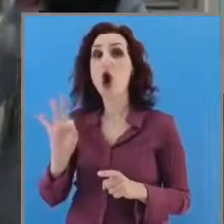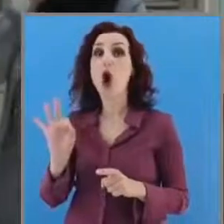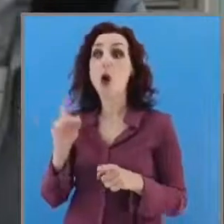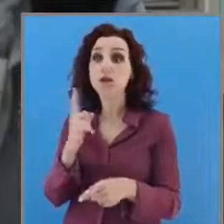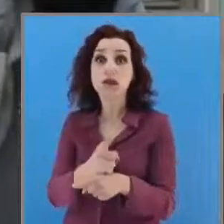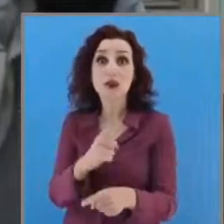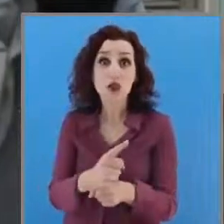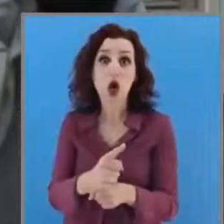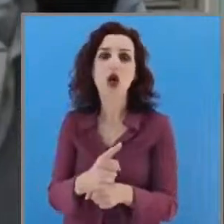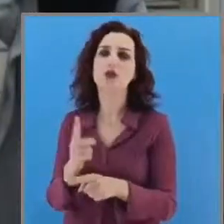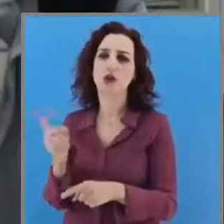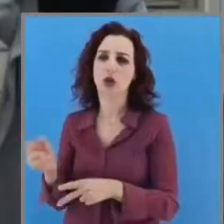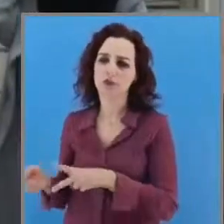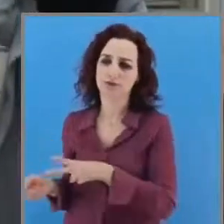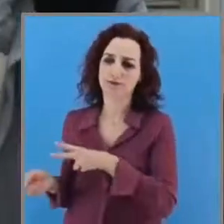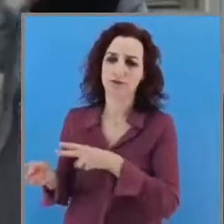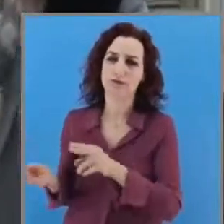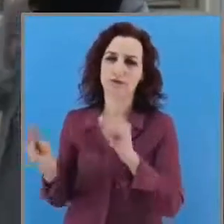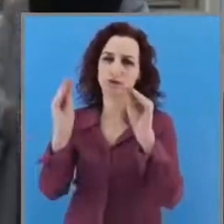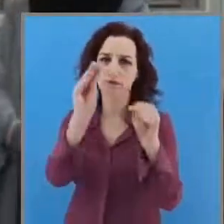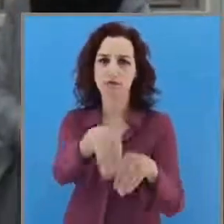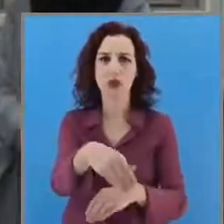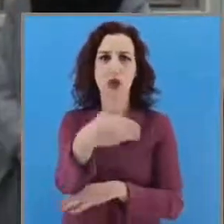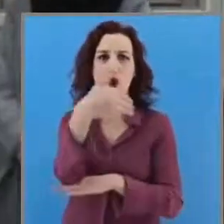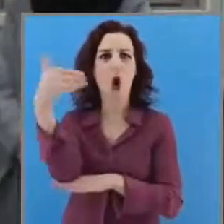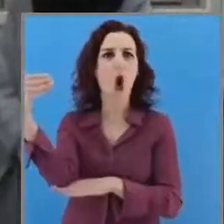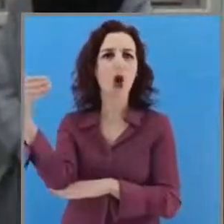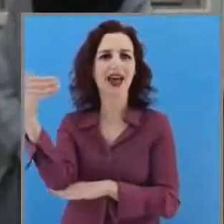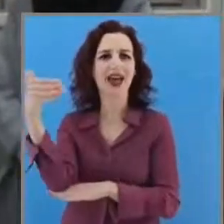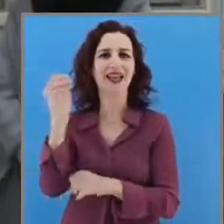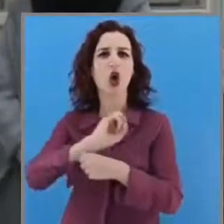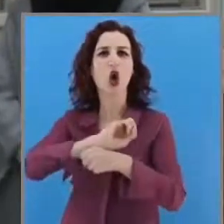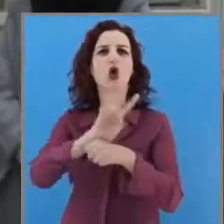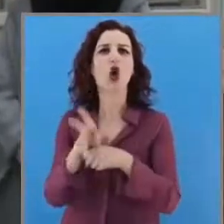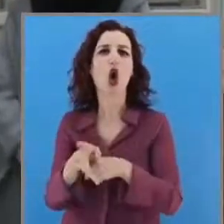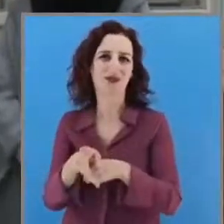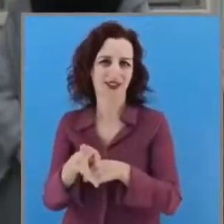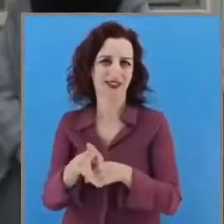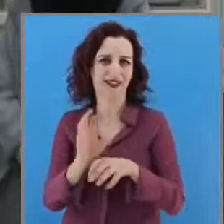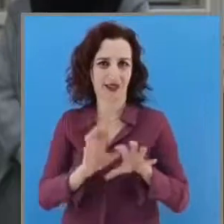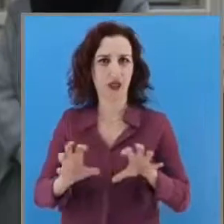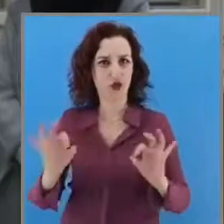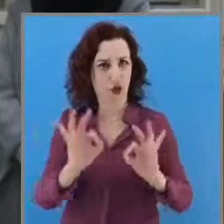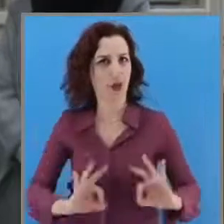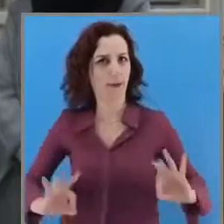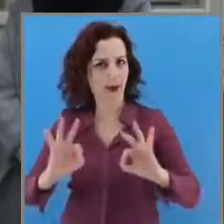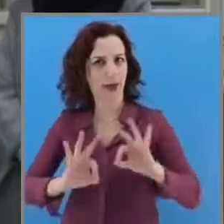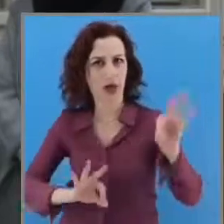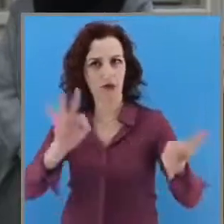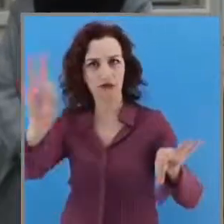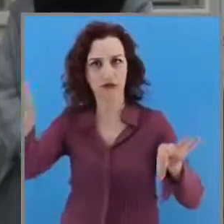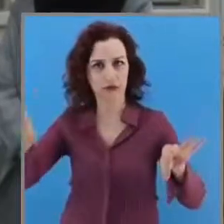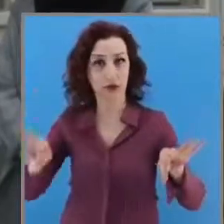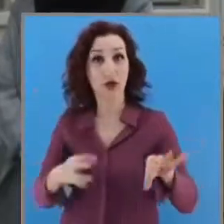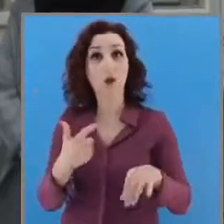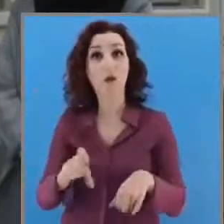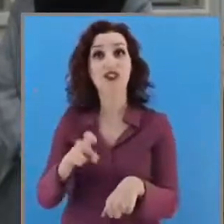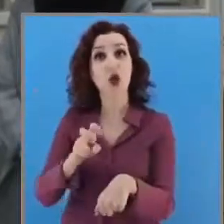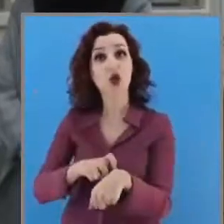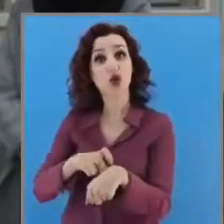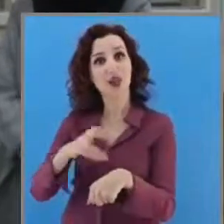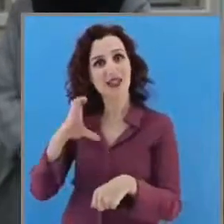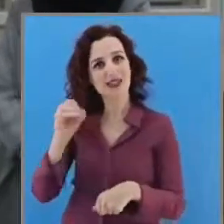che stiamo predisponendo nella nostra regione, perché come diceva prima la dottoressa Corradi visitando, molte